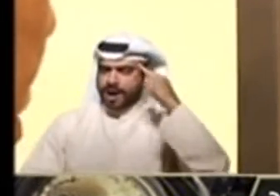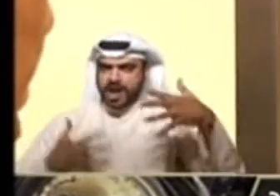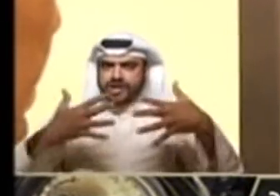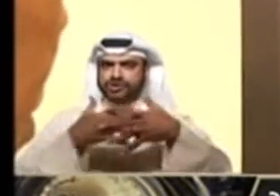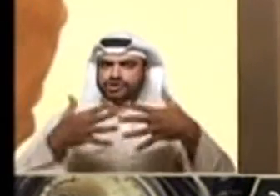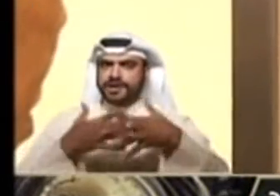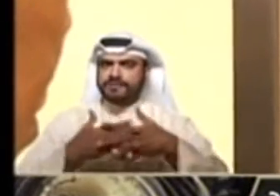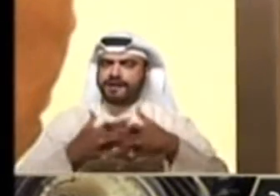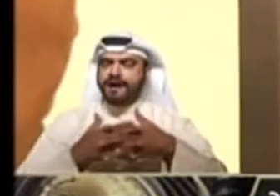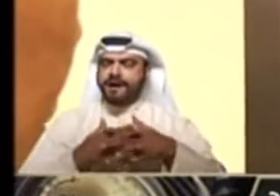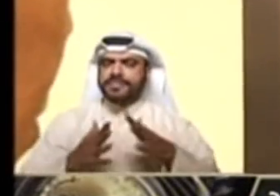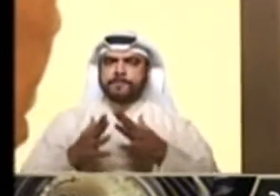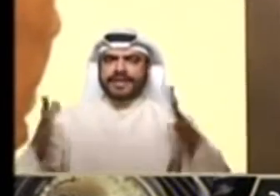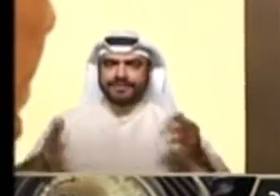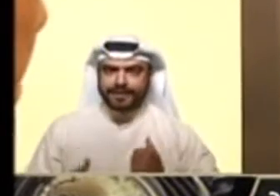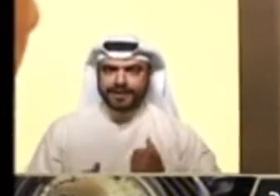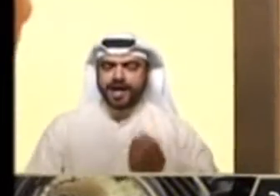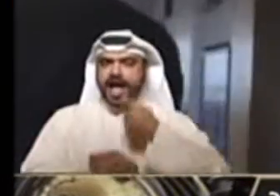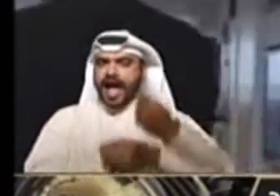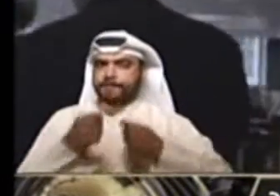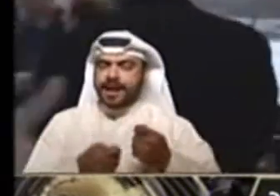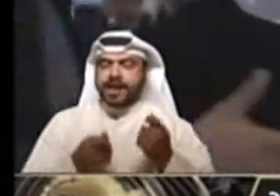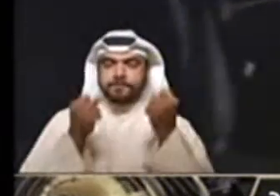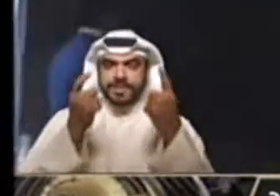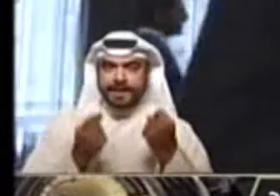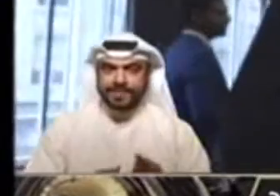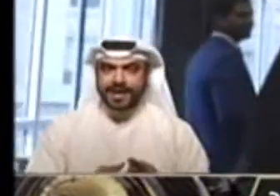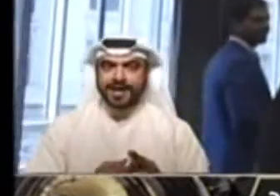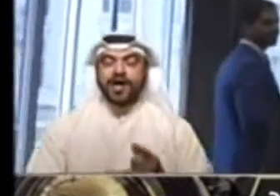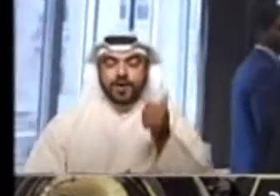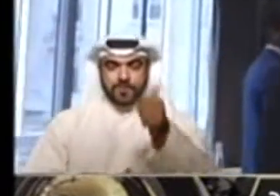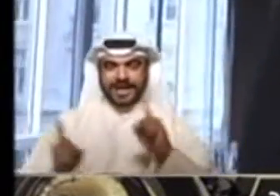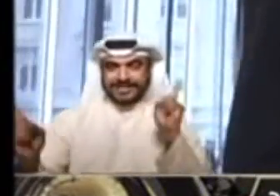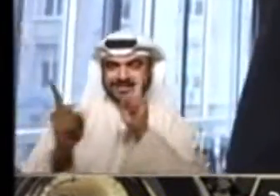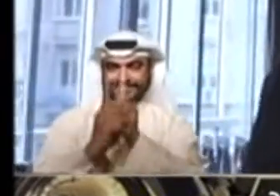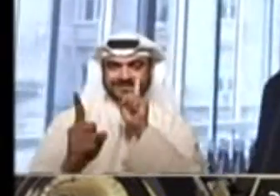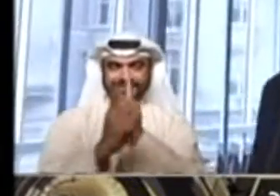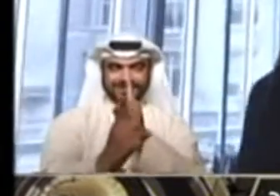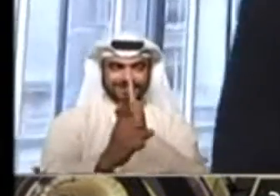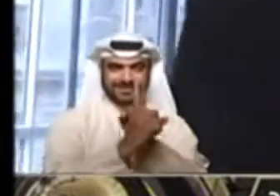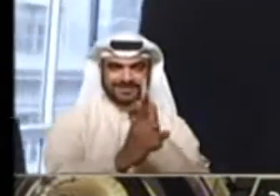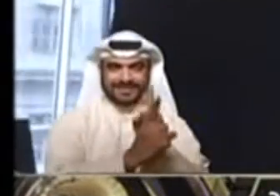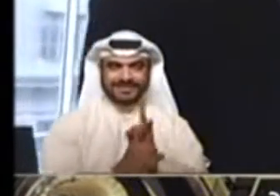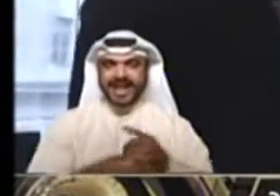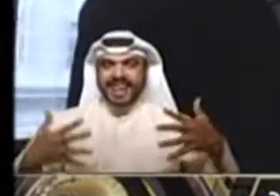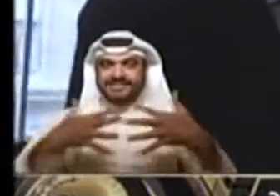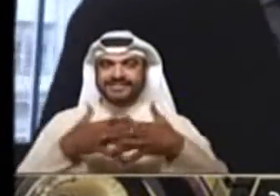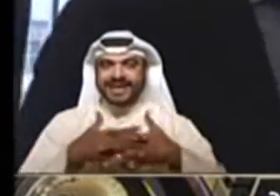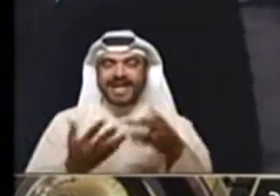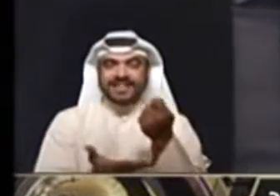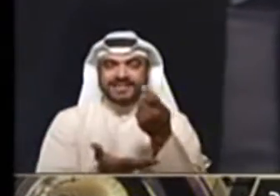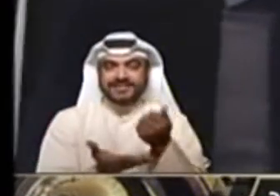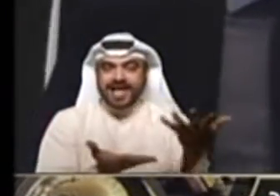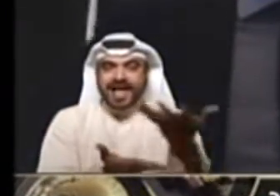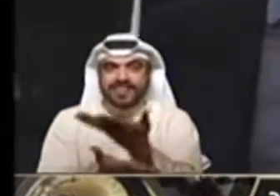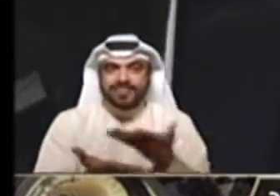نشاط وأدائها ممتاز. اللقاءات كانت فرصة للمؤسسات الاستثمارية البريطانية للتعرف عن قرب عن